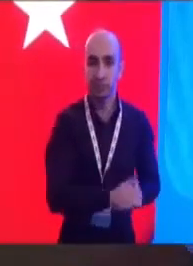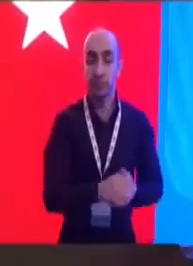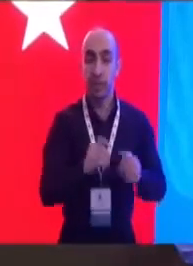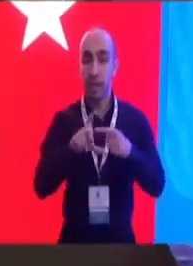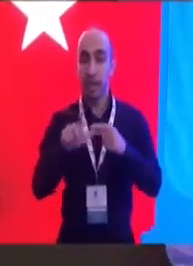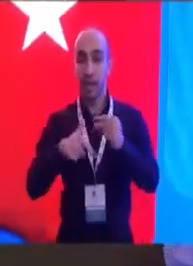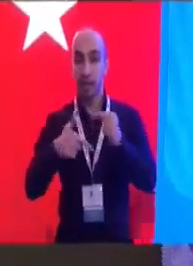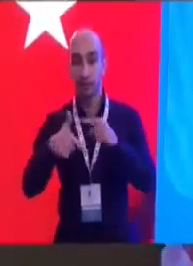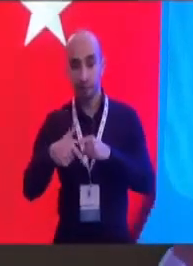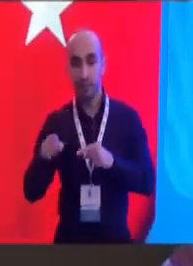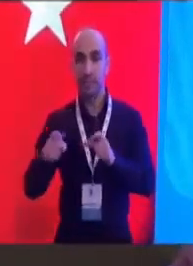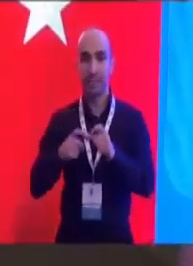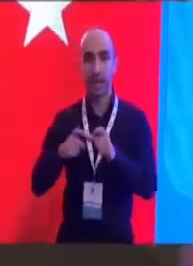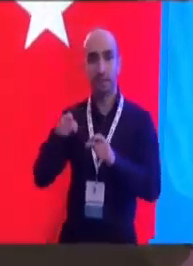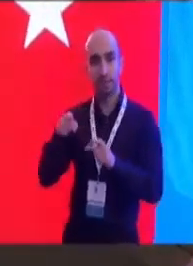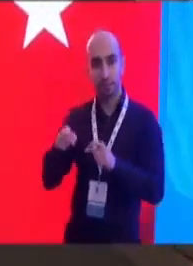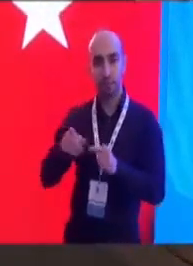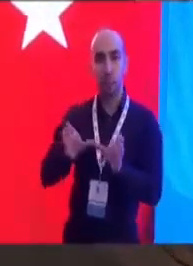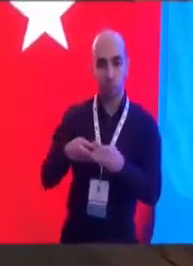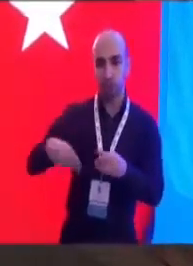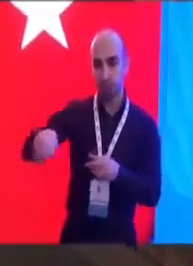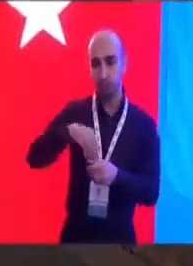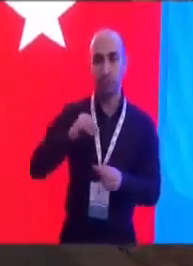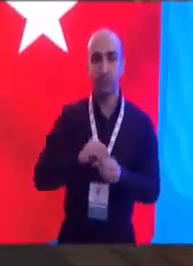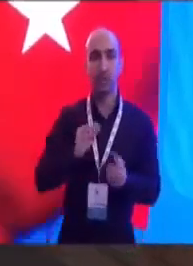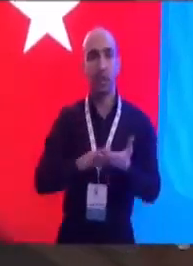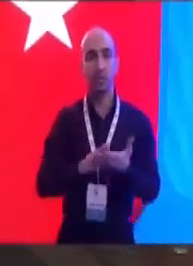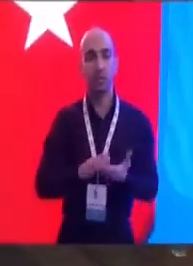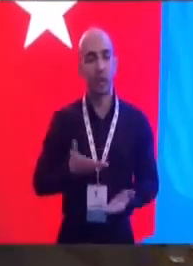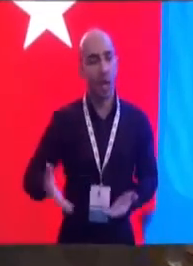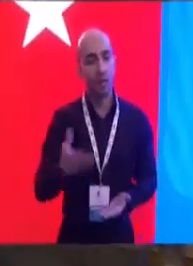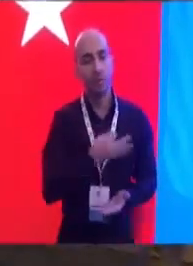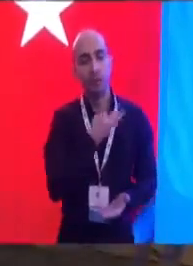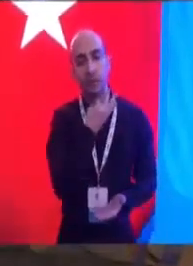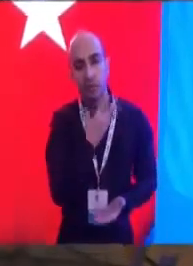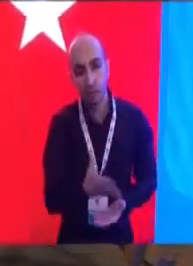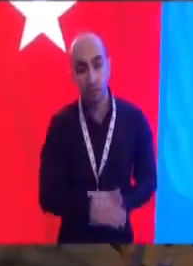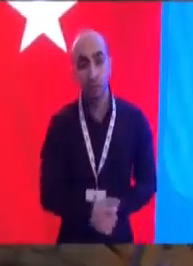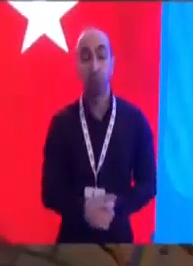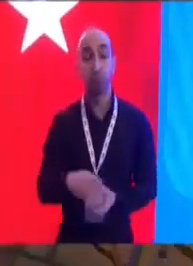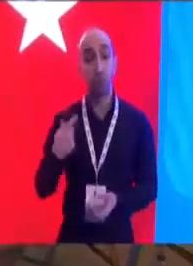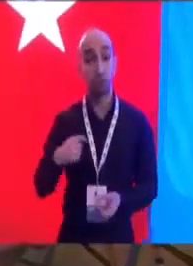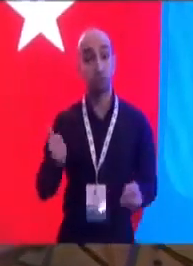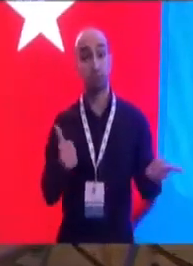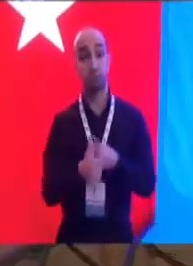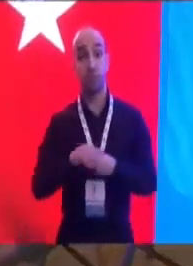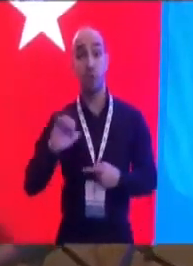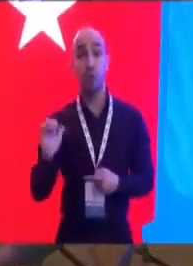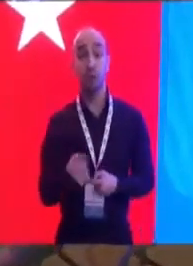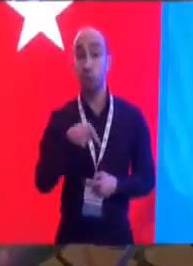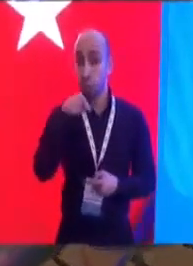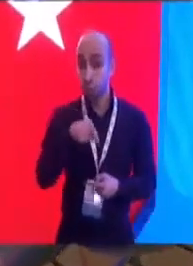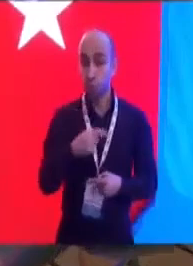Hanım'ın hem de Sanem Hanım'ın ekibindeki tüm arkadaşlara teşekkür ediyorum ve özellikle bugün